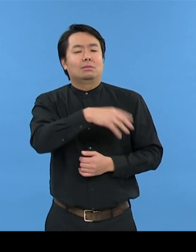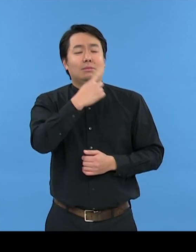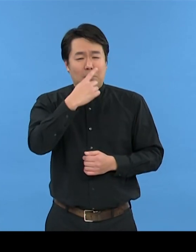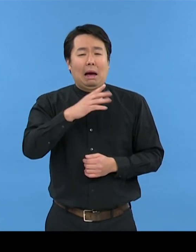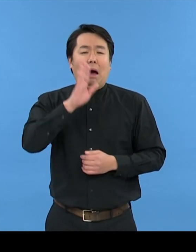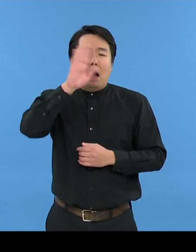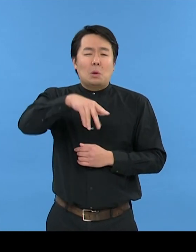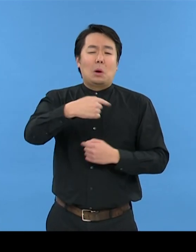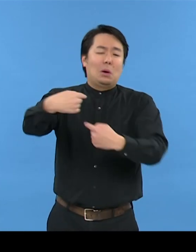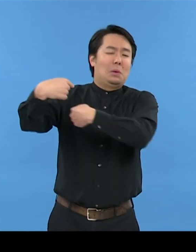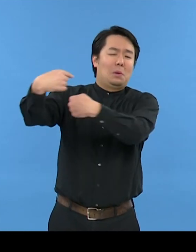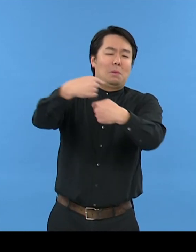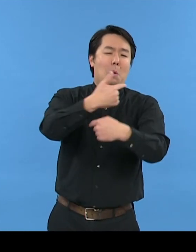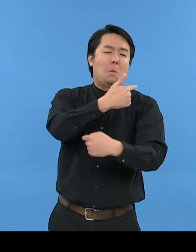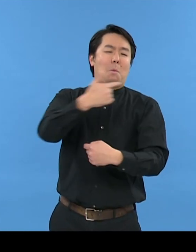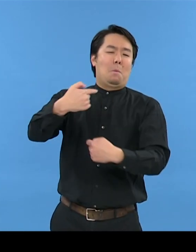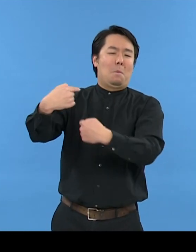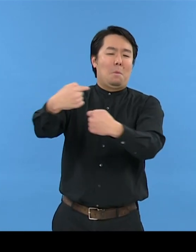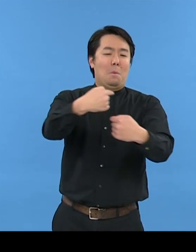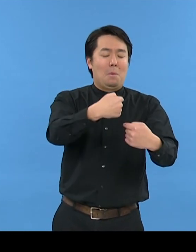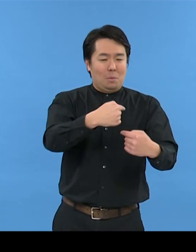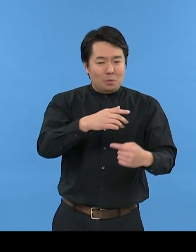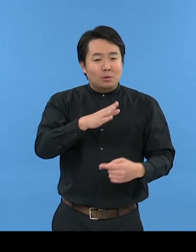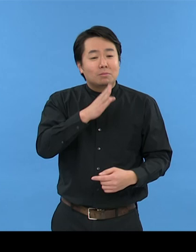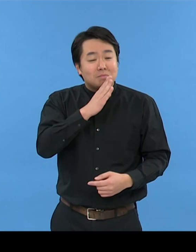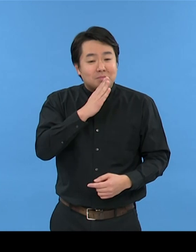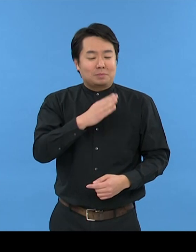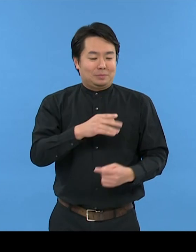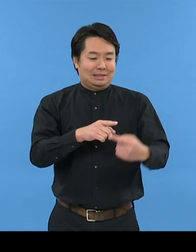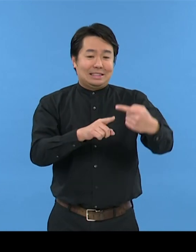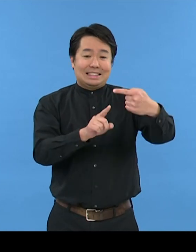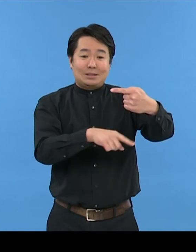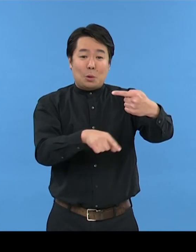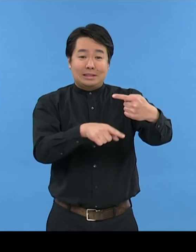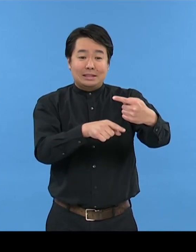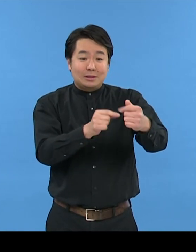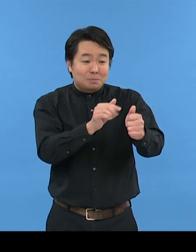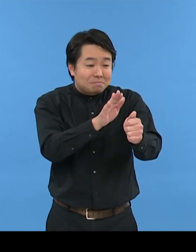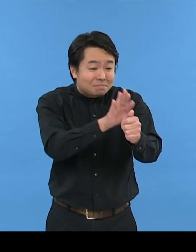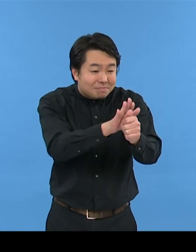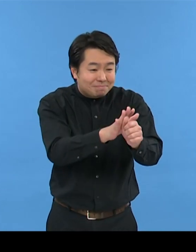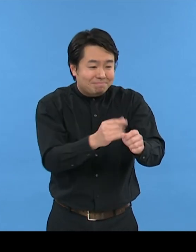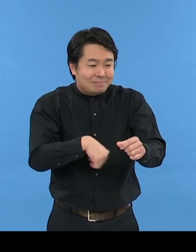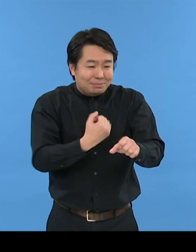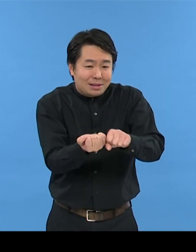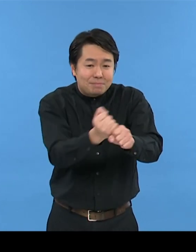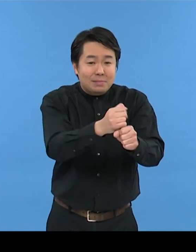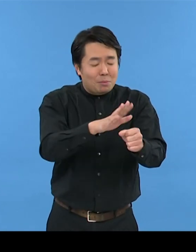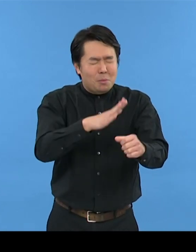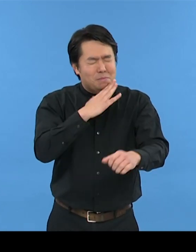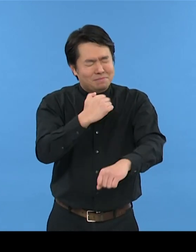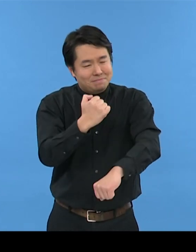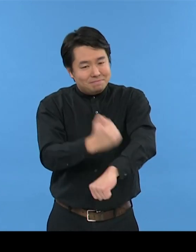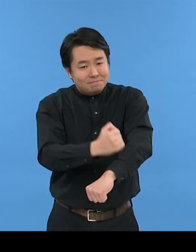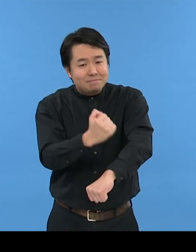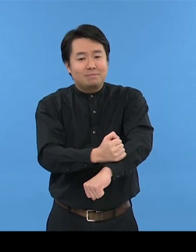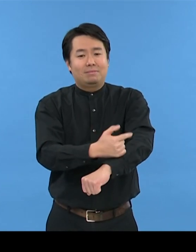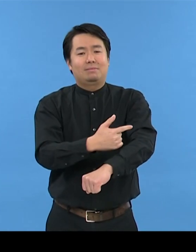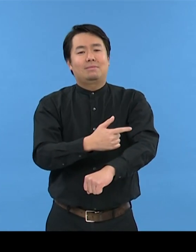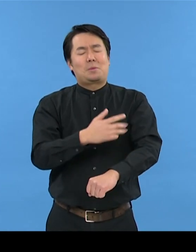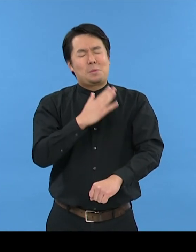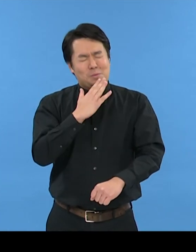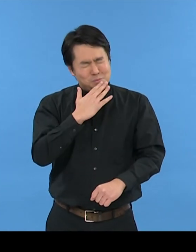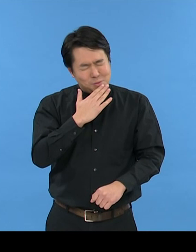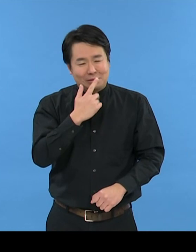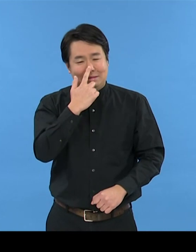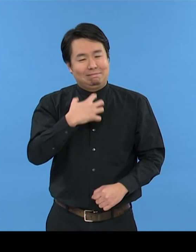それくらい一人の方を構成させるのが大変でごめんなさいこんなことを言ったらその